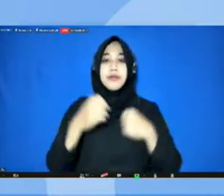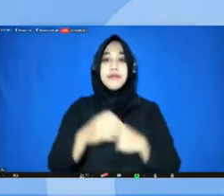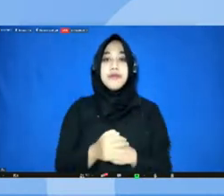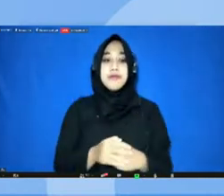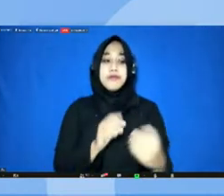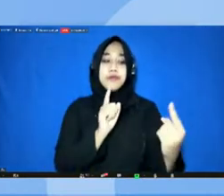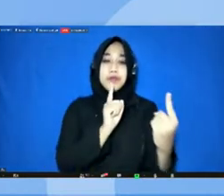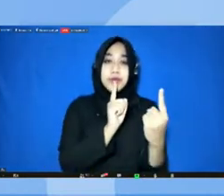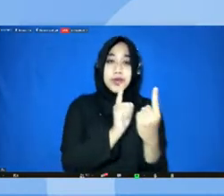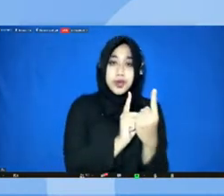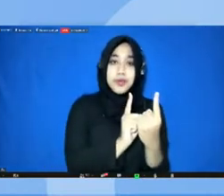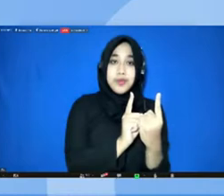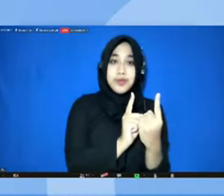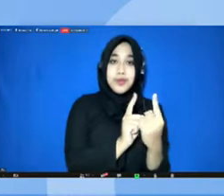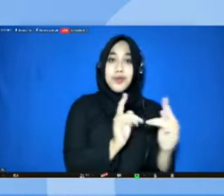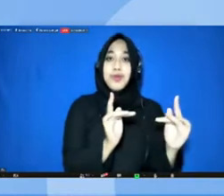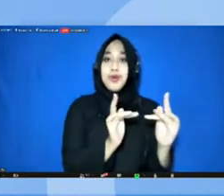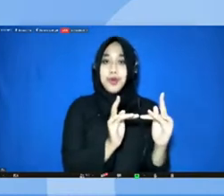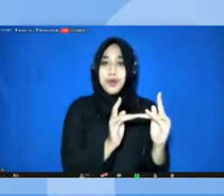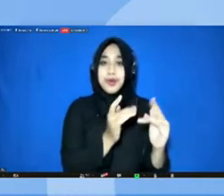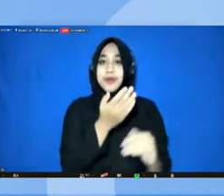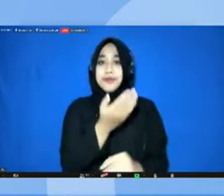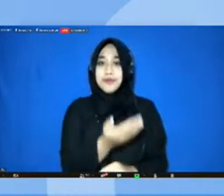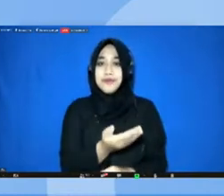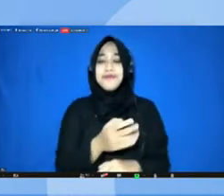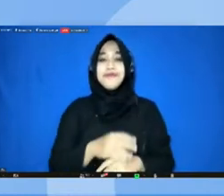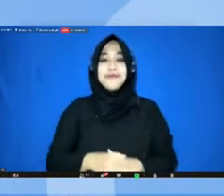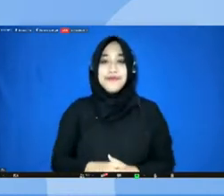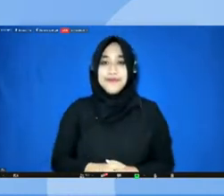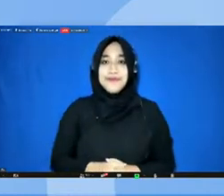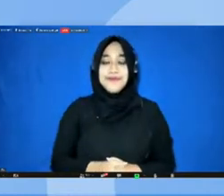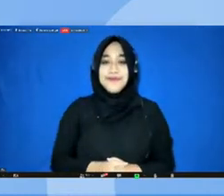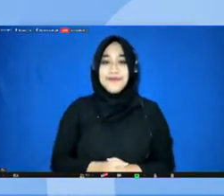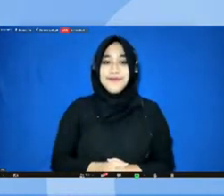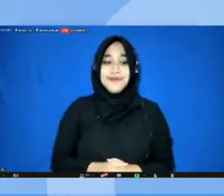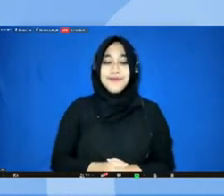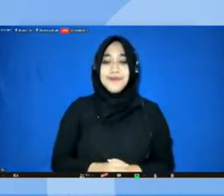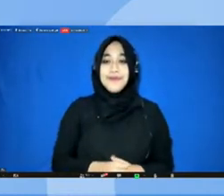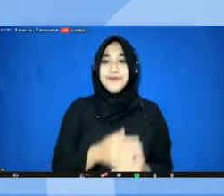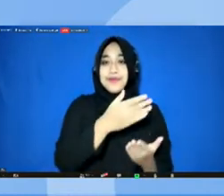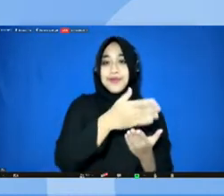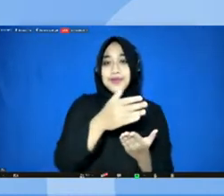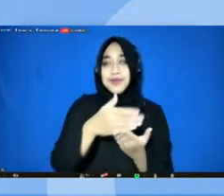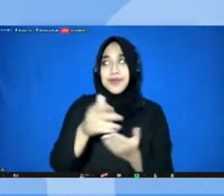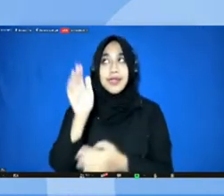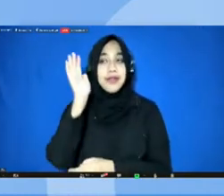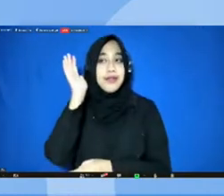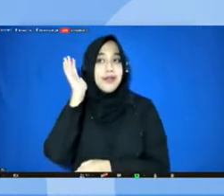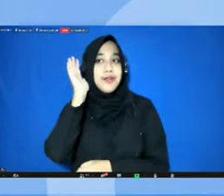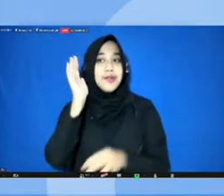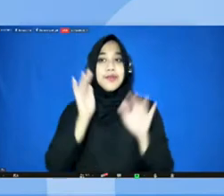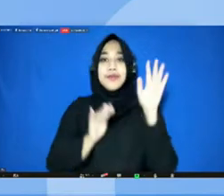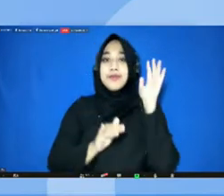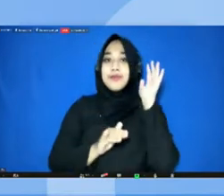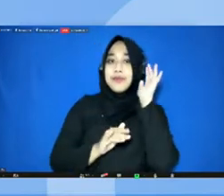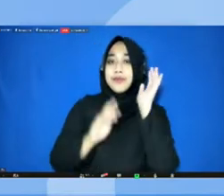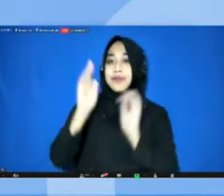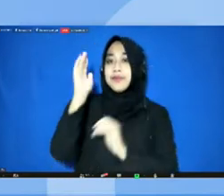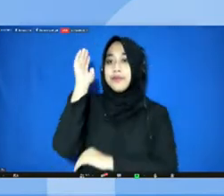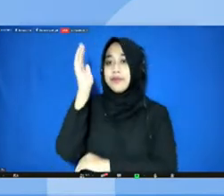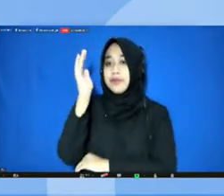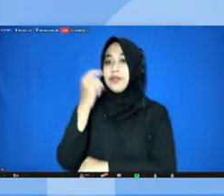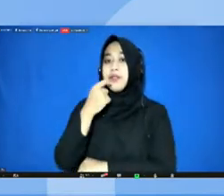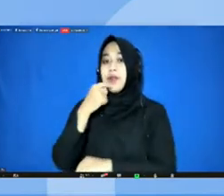bertemu secara daring atau online untuk saling berbagi mendengarkan webinar tentang